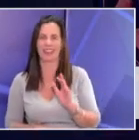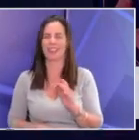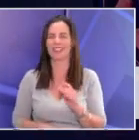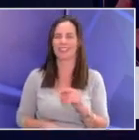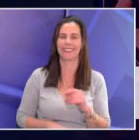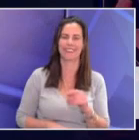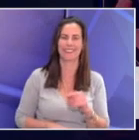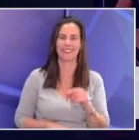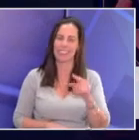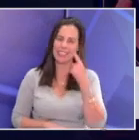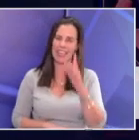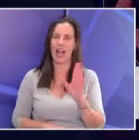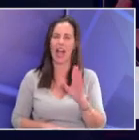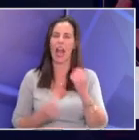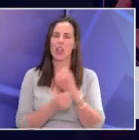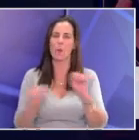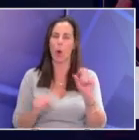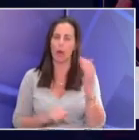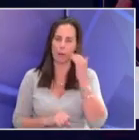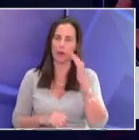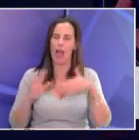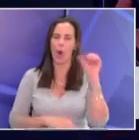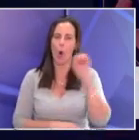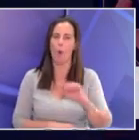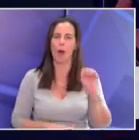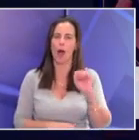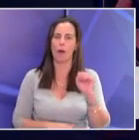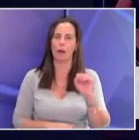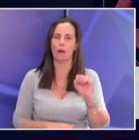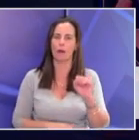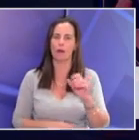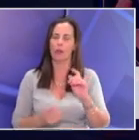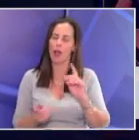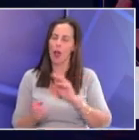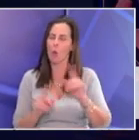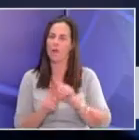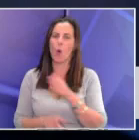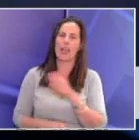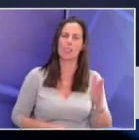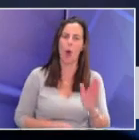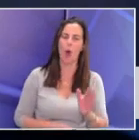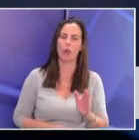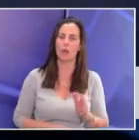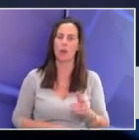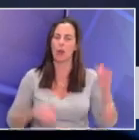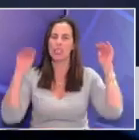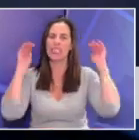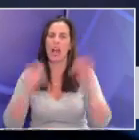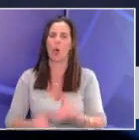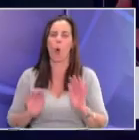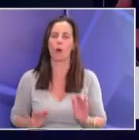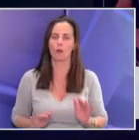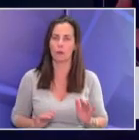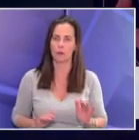ו... זה נראה כאילו הדמוקרטים אחרי אובמה עברו מהלך שמאל ישראלי כזה. כלומר? כאילו בום, צניחה והתרסקות. הפנימו